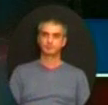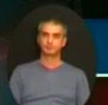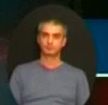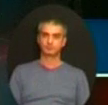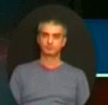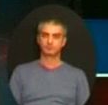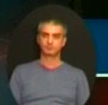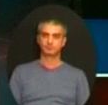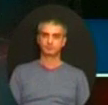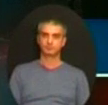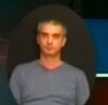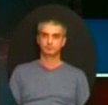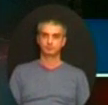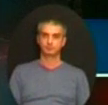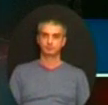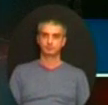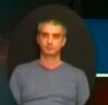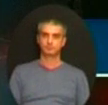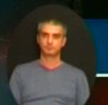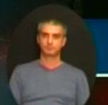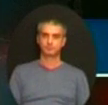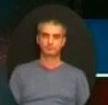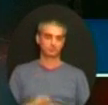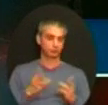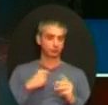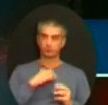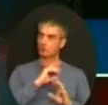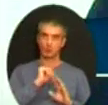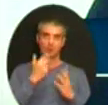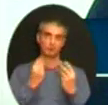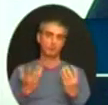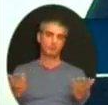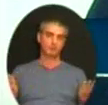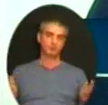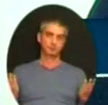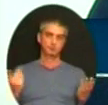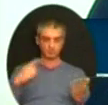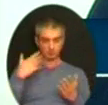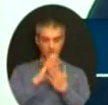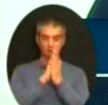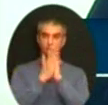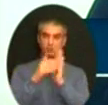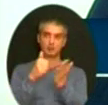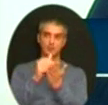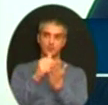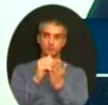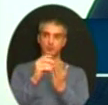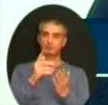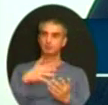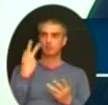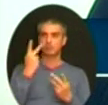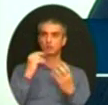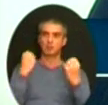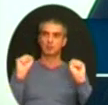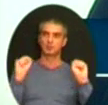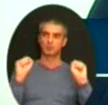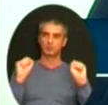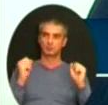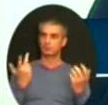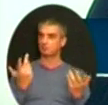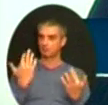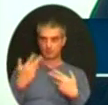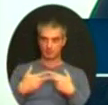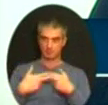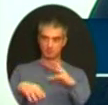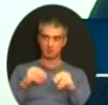אחרי זהו? אוקיי. א', השיטה שלנו לא הכי טובה. היא תשתנה גם בהמשך, תהיה ביותר דמוקרטיה. לקראת